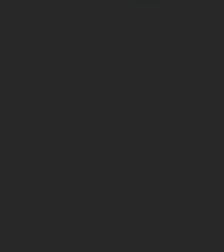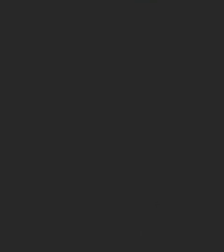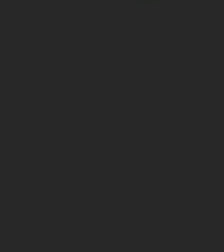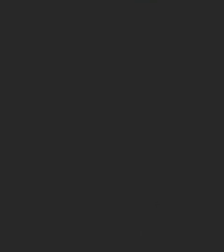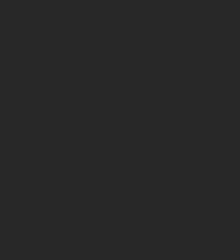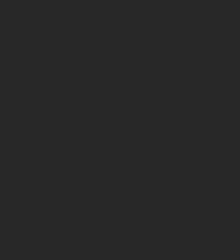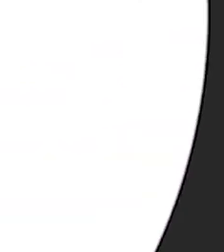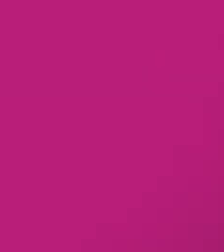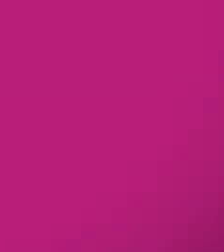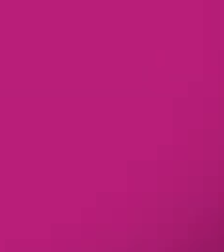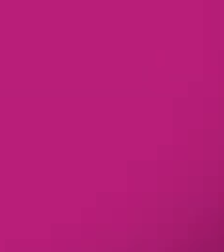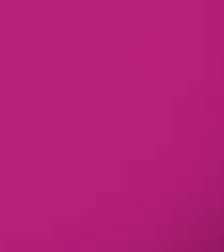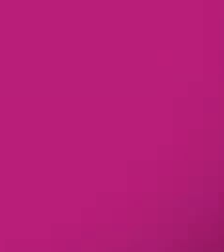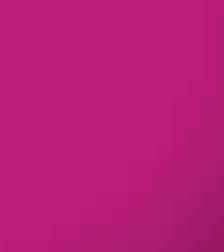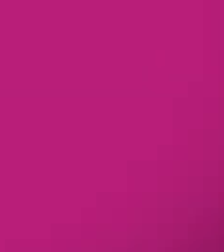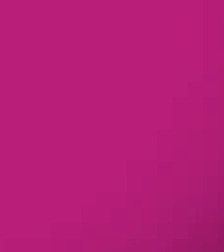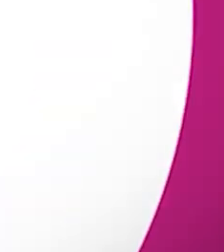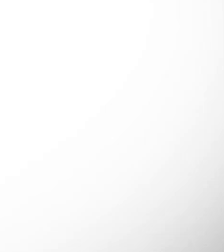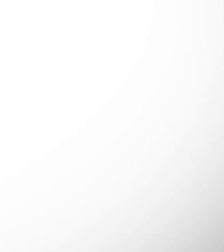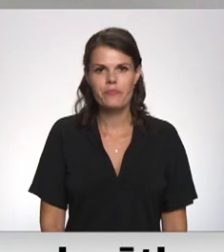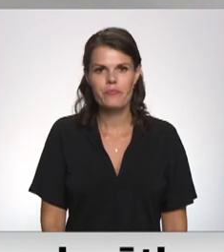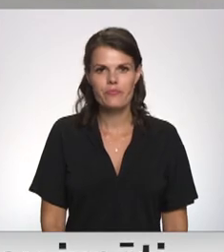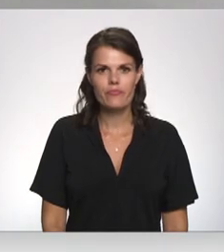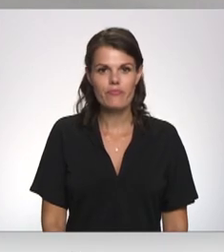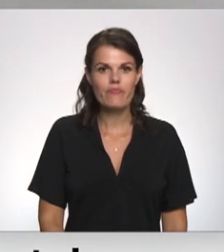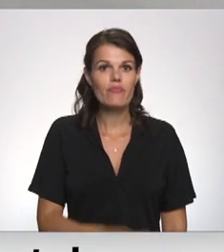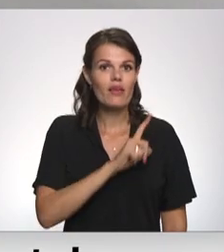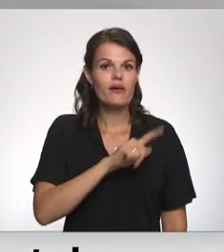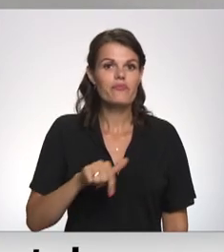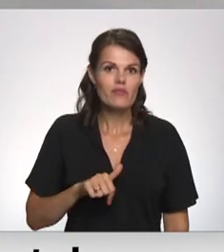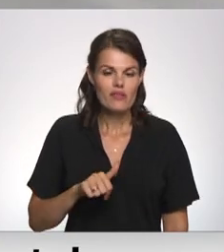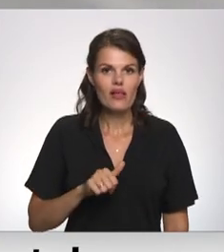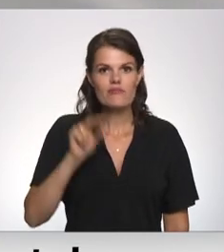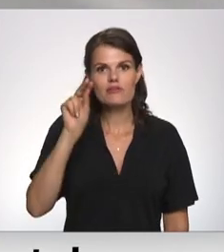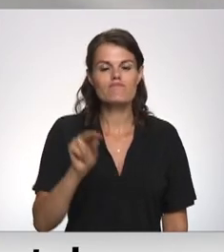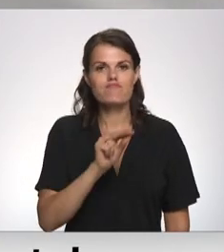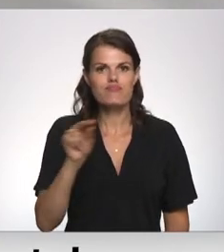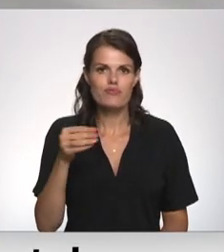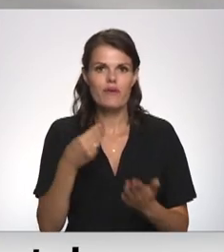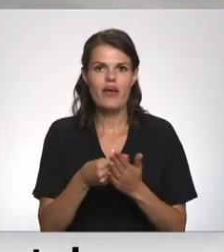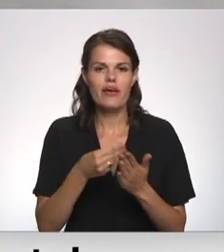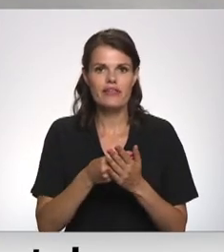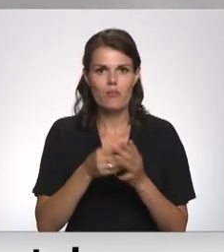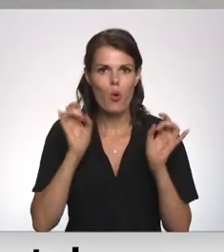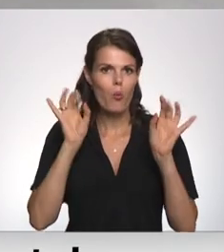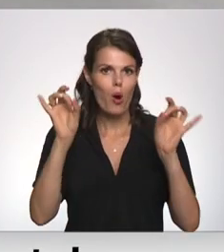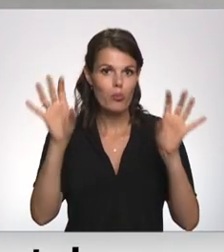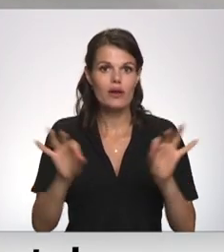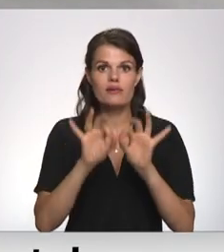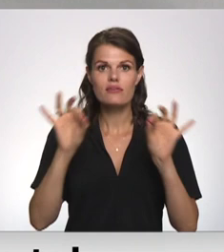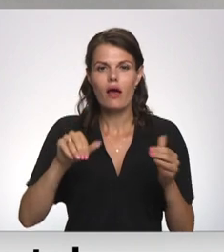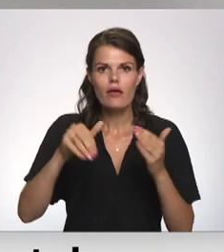Re, viss ēters ir te! Latvijas sakrālā mantojuma vērtību popularizēšanā sākts